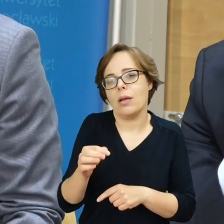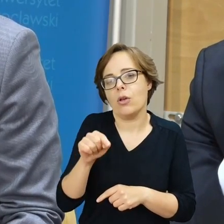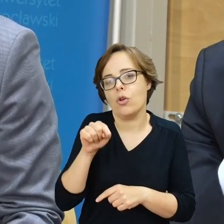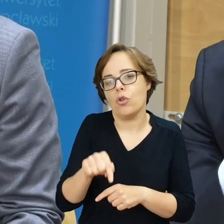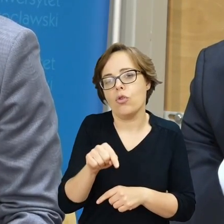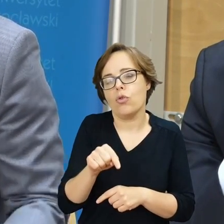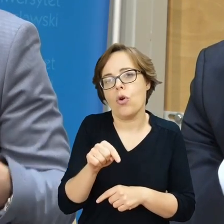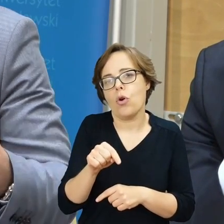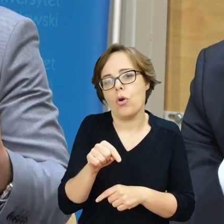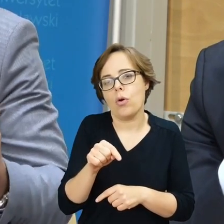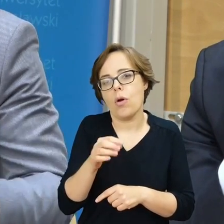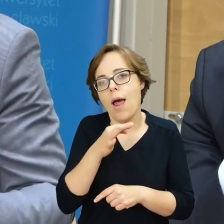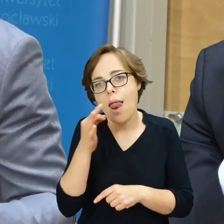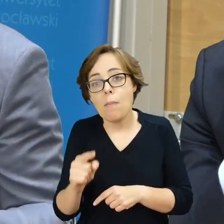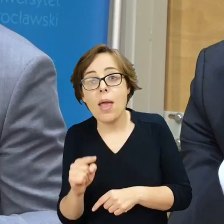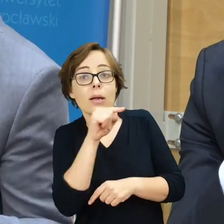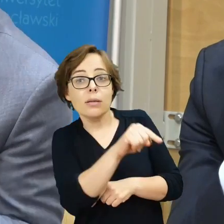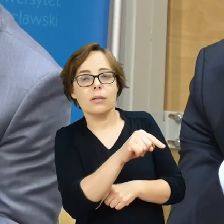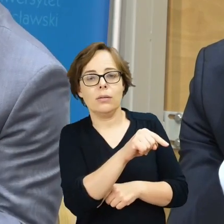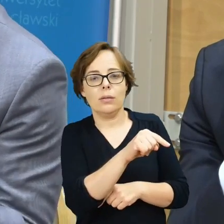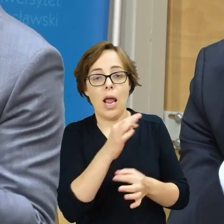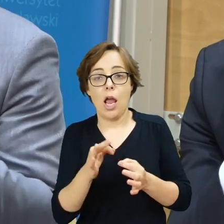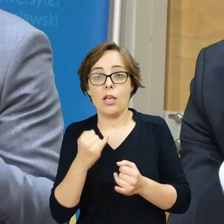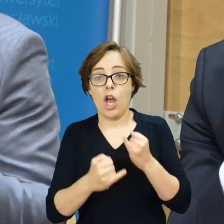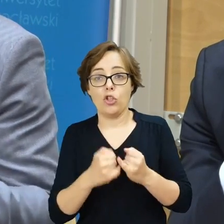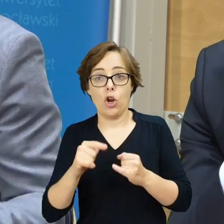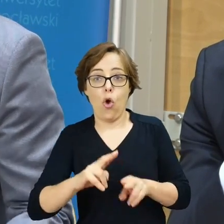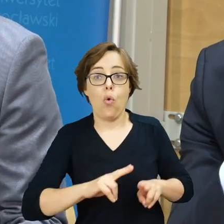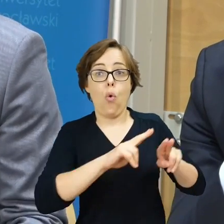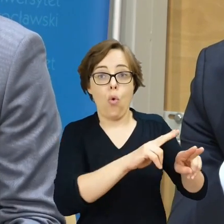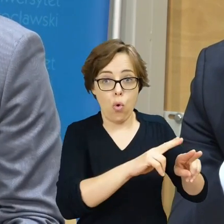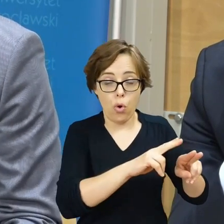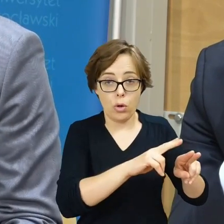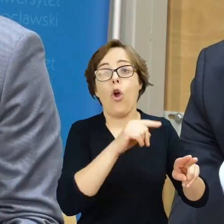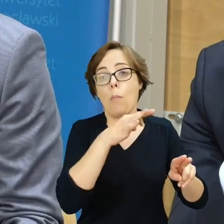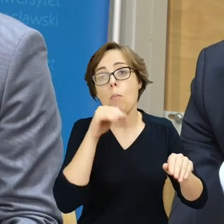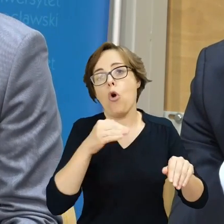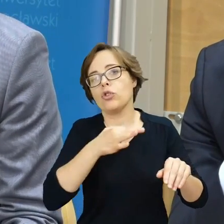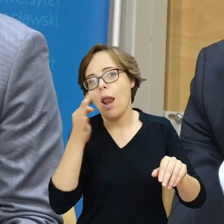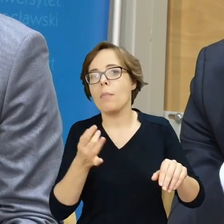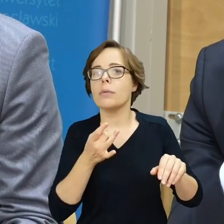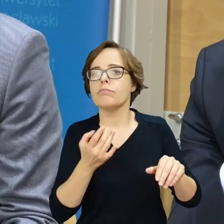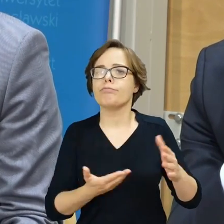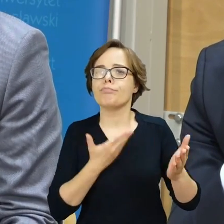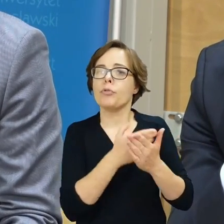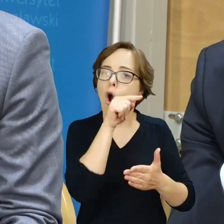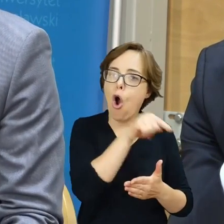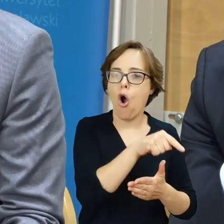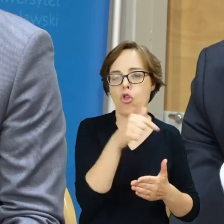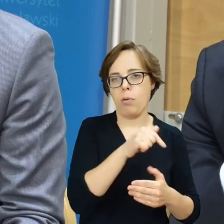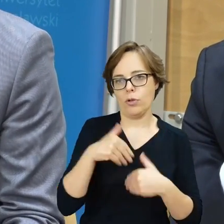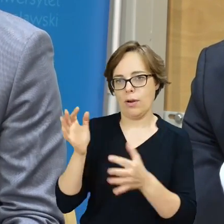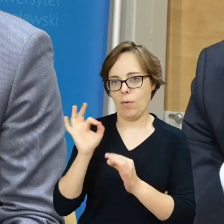on był zobowiązany do udzielenia, skoro on tak naprawdę jest organem prowadzącym szkołę, czy właśnie tym organem ochrony środowiska, czy ochrony